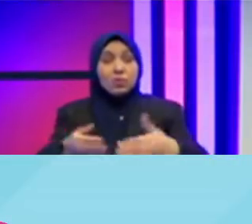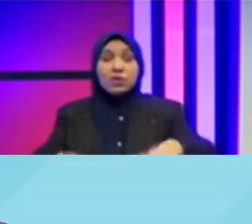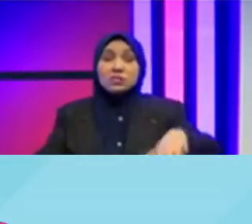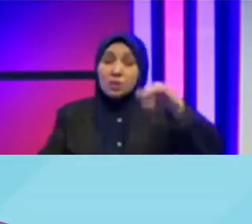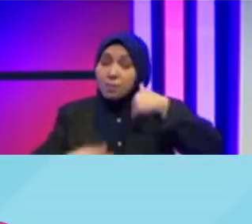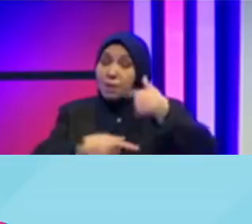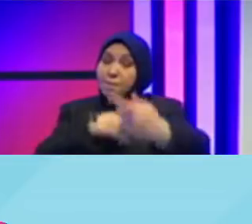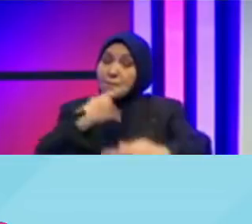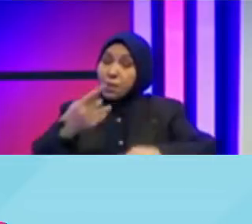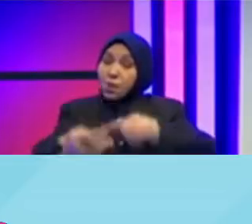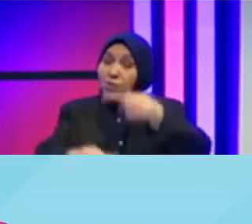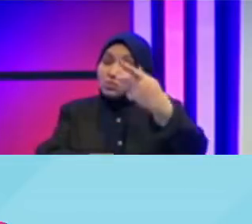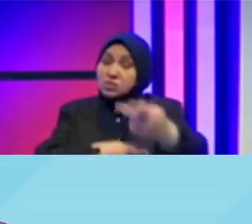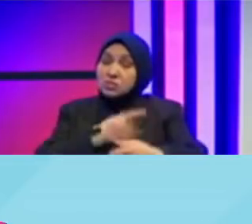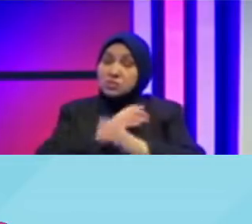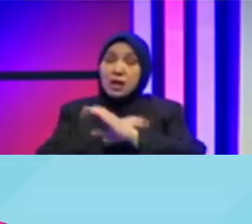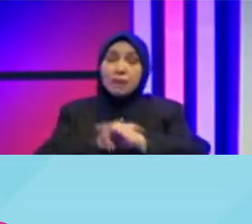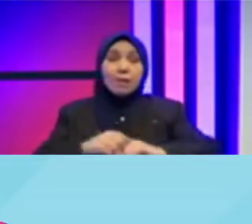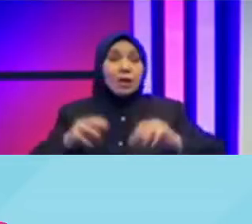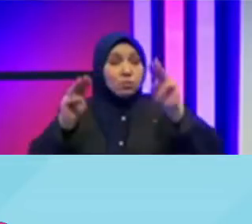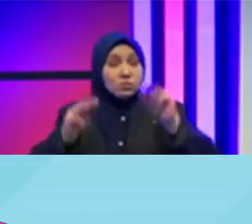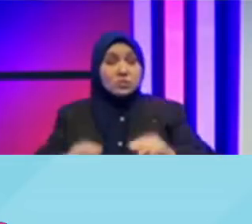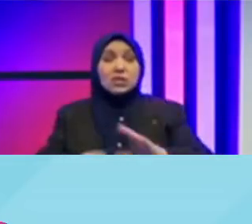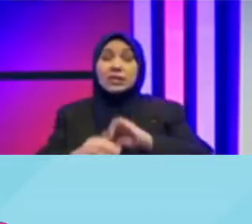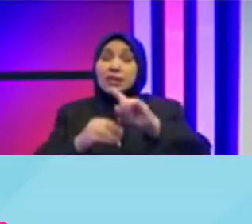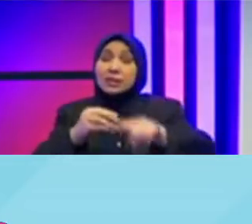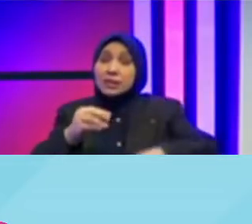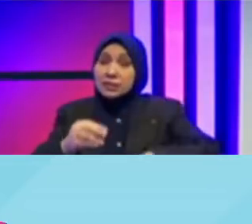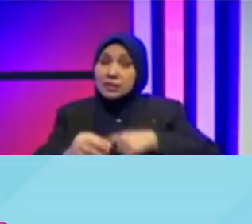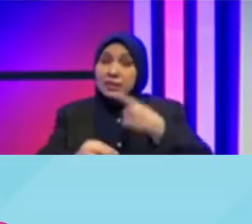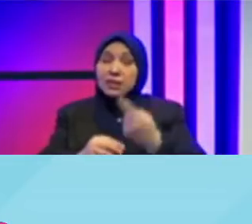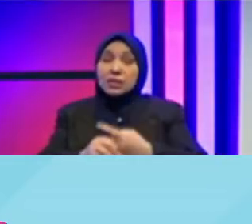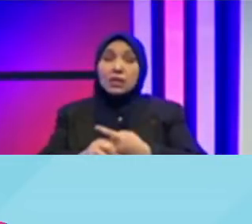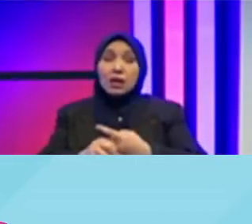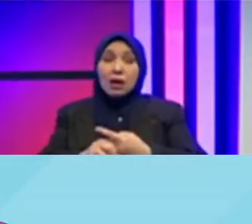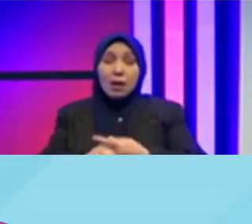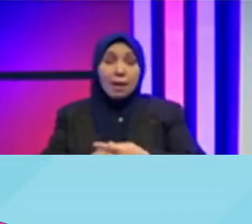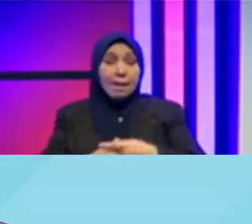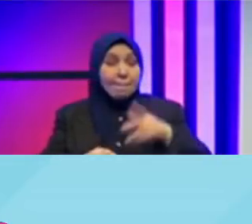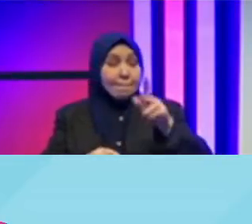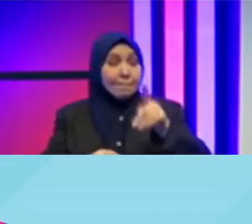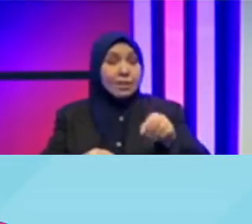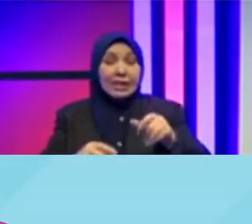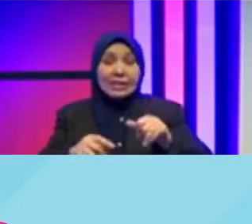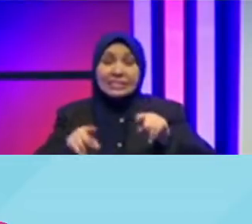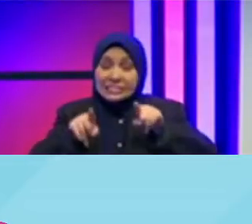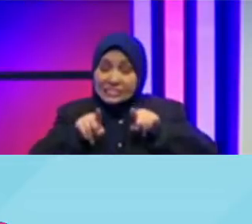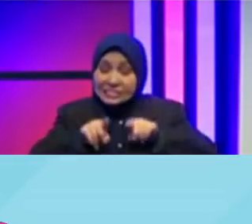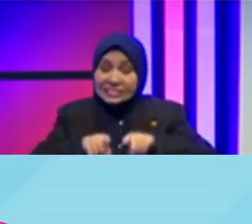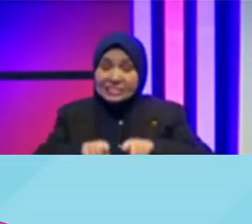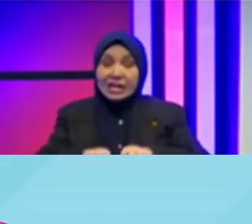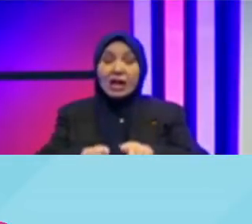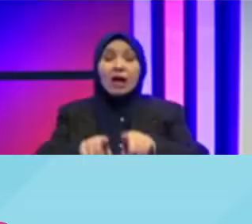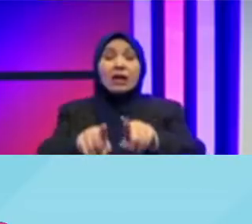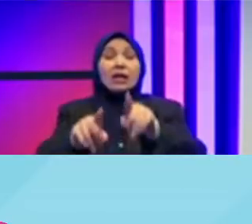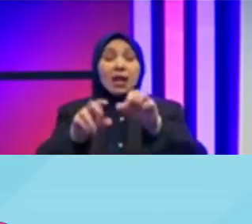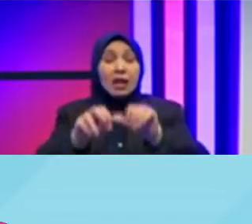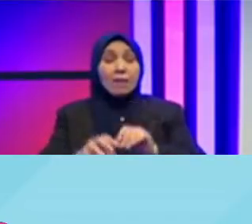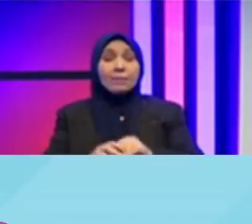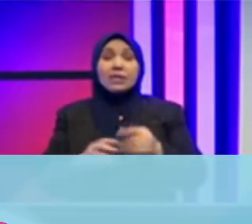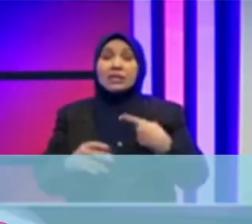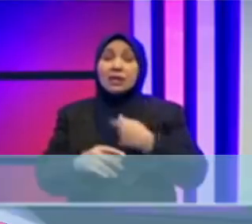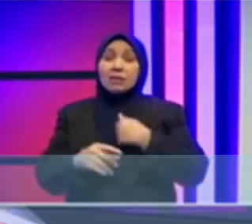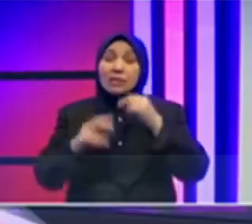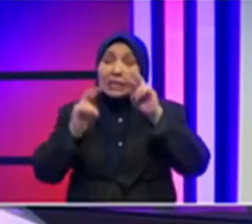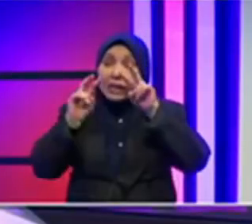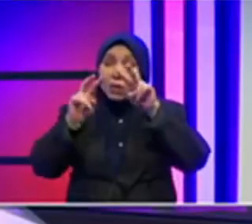proses penciptaan manusia dan juga tentang parallel larian dalam kita melihat kepada